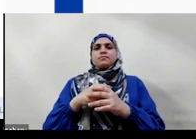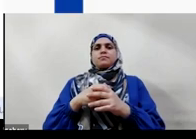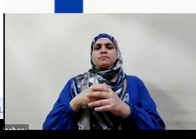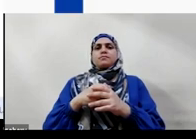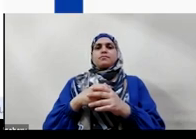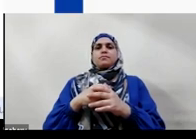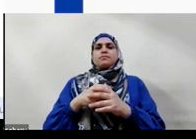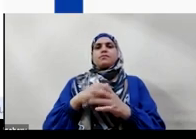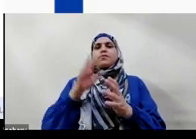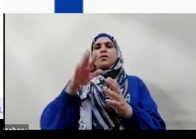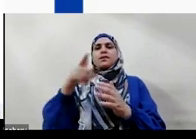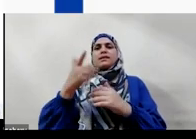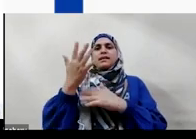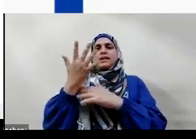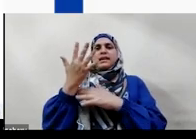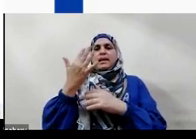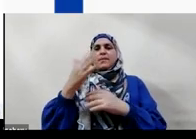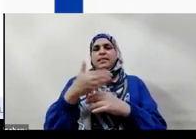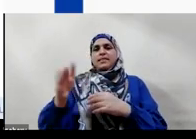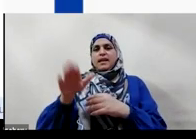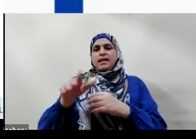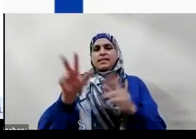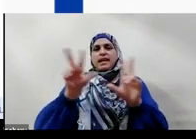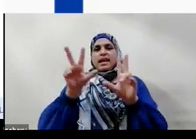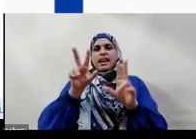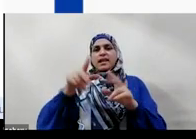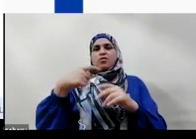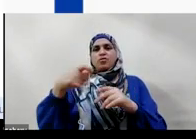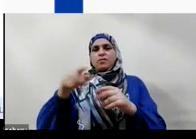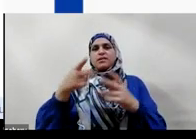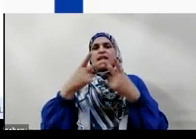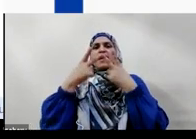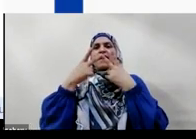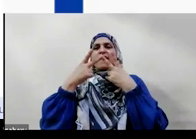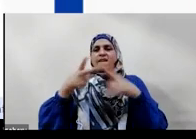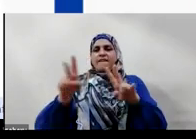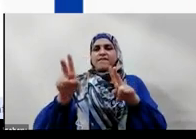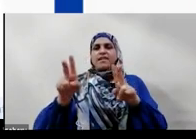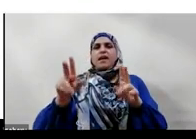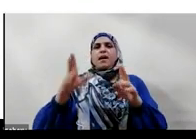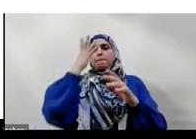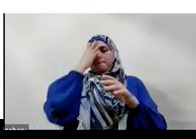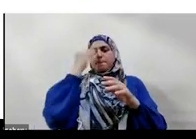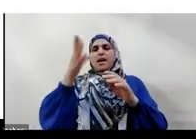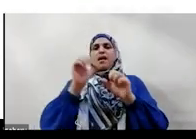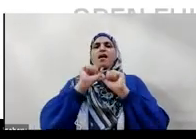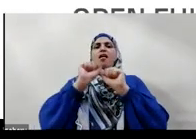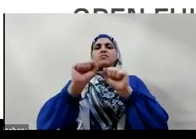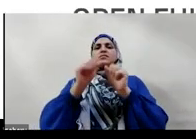وعلى إيدي اليمين تحت Announcements هيبقى ظاهر لي Open Fulbright Programs for Egyptians.